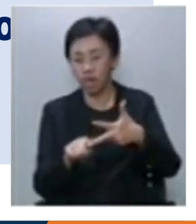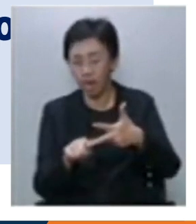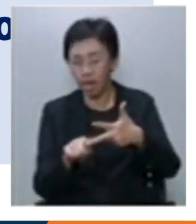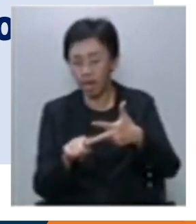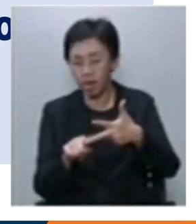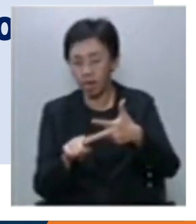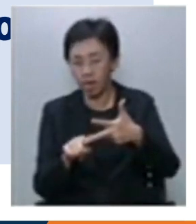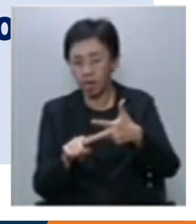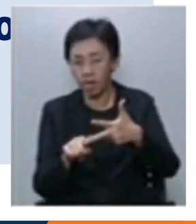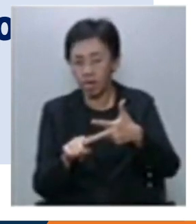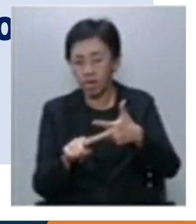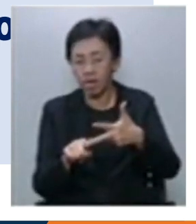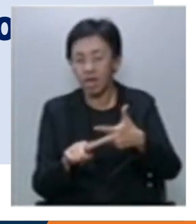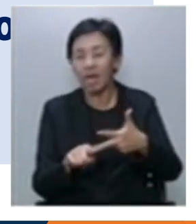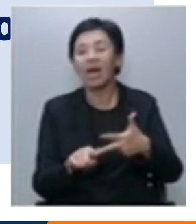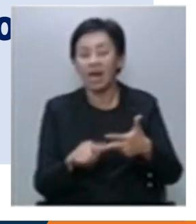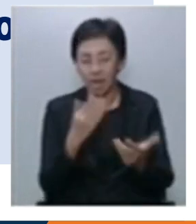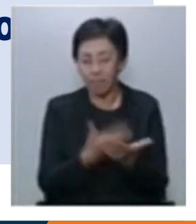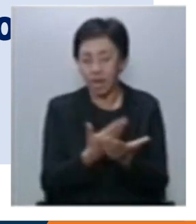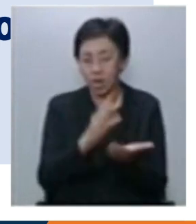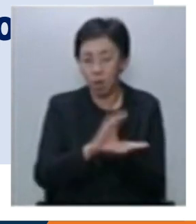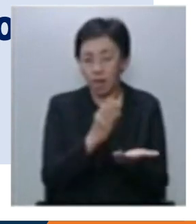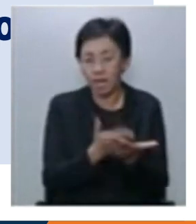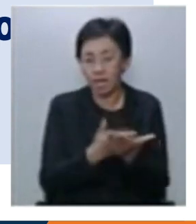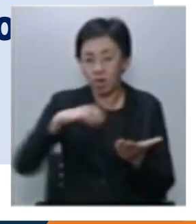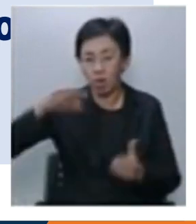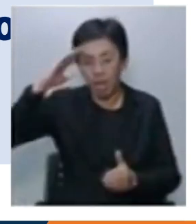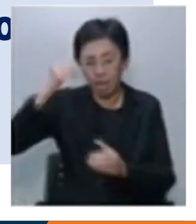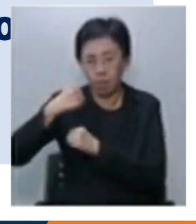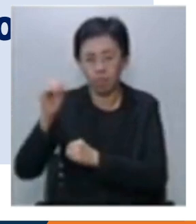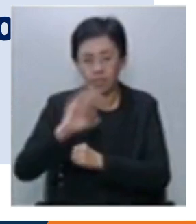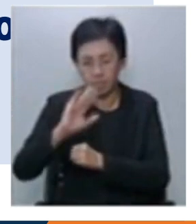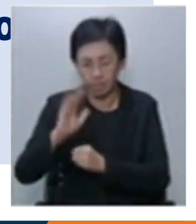ได้เลยนะครับว่าไม่อยู่ในงบการเงินนะครับของกองทัพบกขออีกคลิกนึงนะครับ